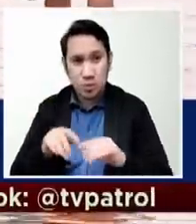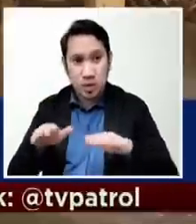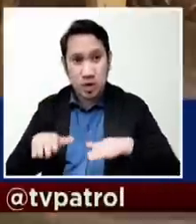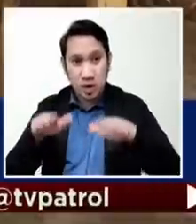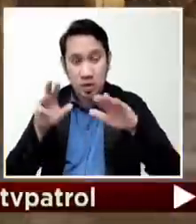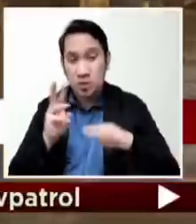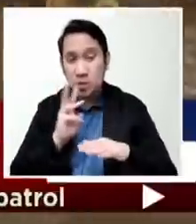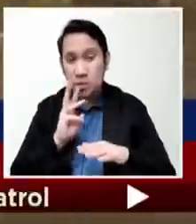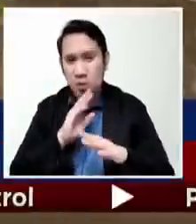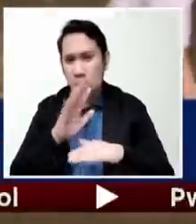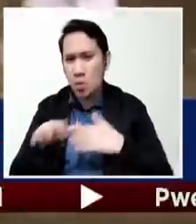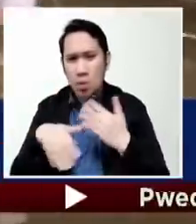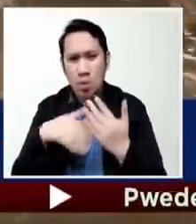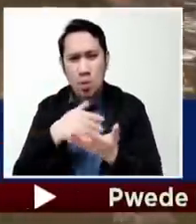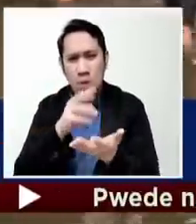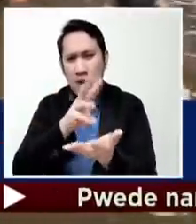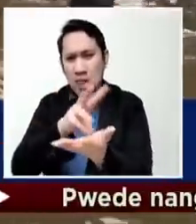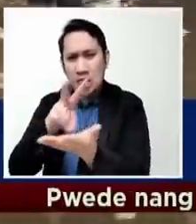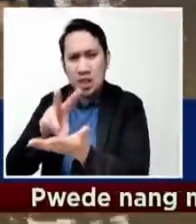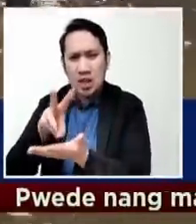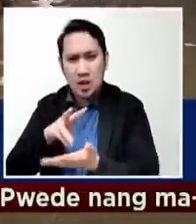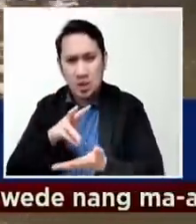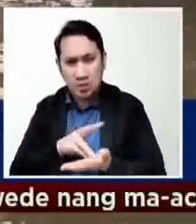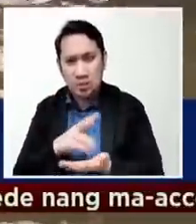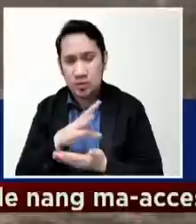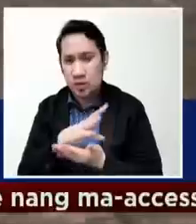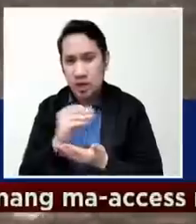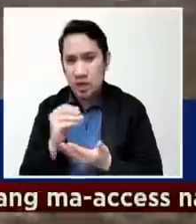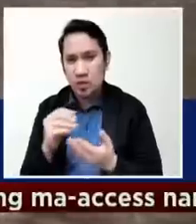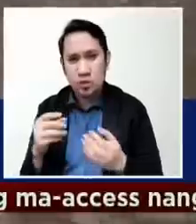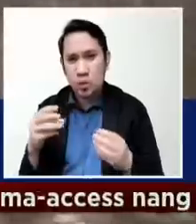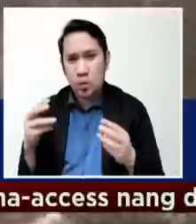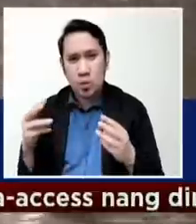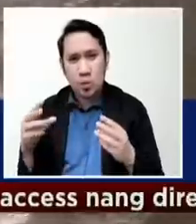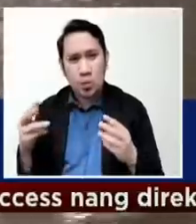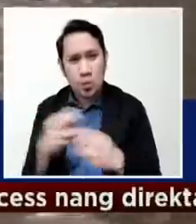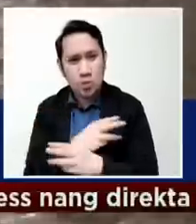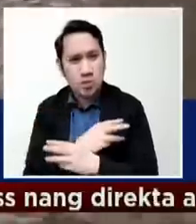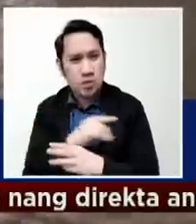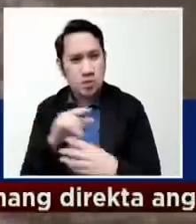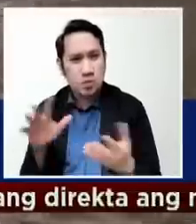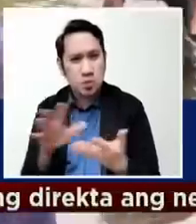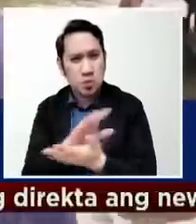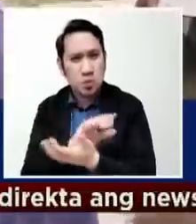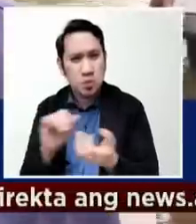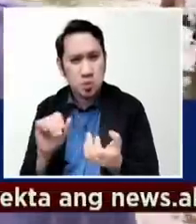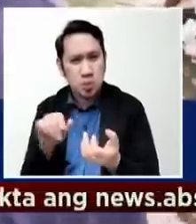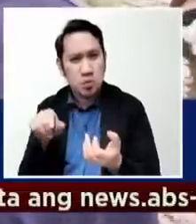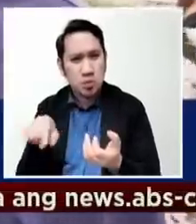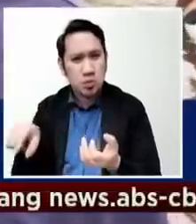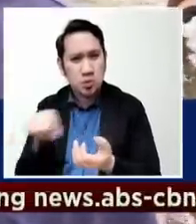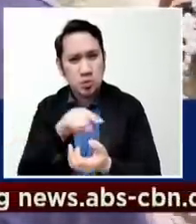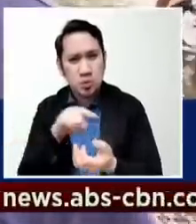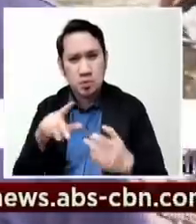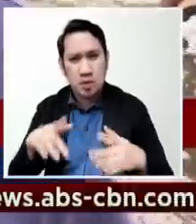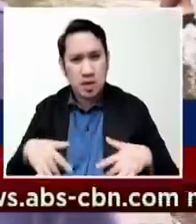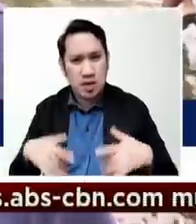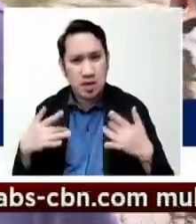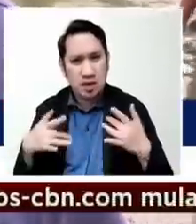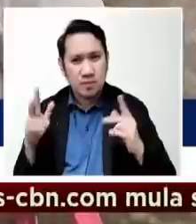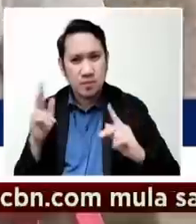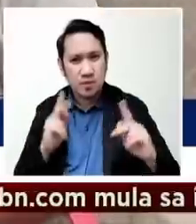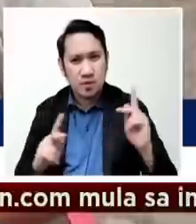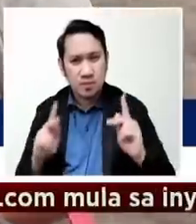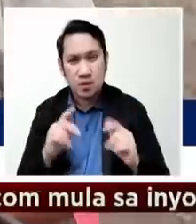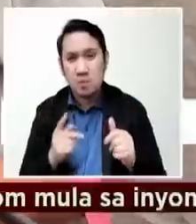halos buong bayan ang apektado ng pagbaha at matindi ang pinsala sa kabuhayan ng mga residente. Ngayon lang ganito nangyari